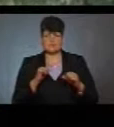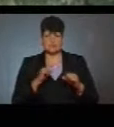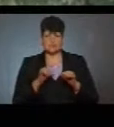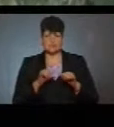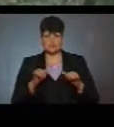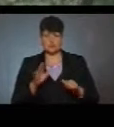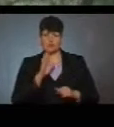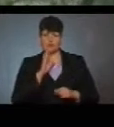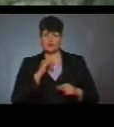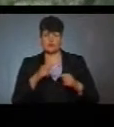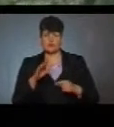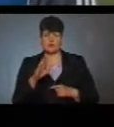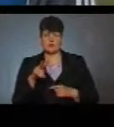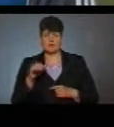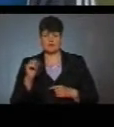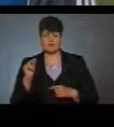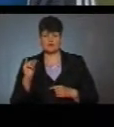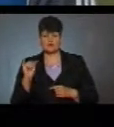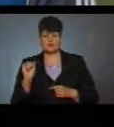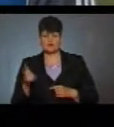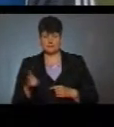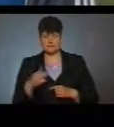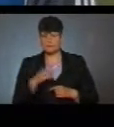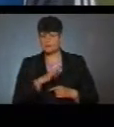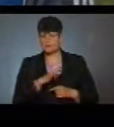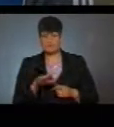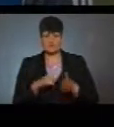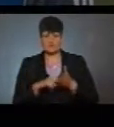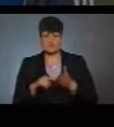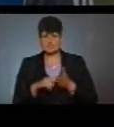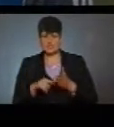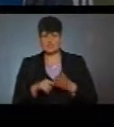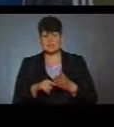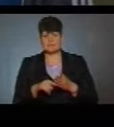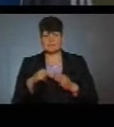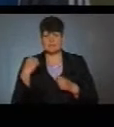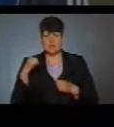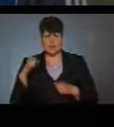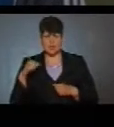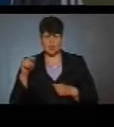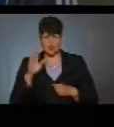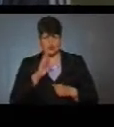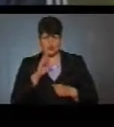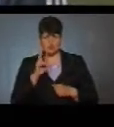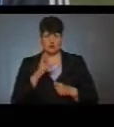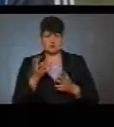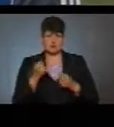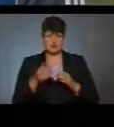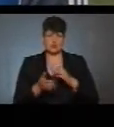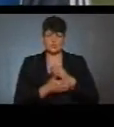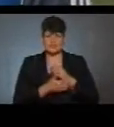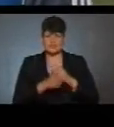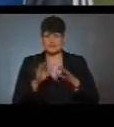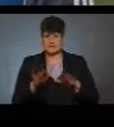футболу Володимир Левчук. Ми не будемо відмічати, визначати переможців і хто зайняв останнє місце. Всі діти,